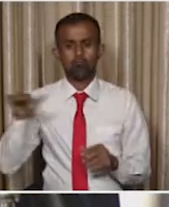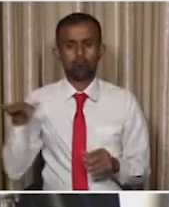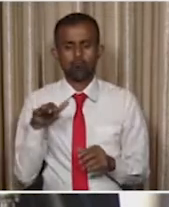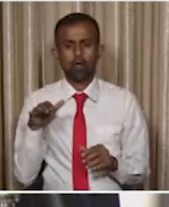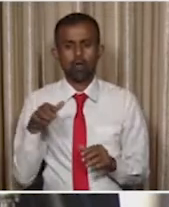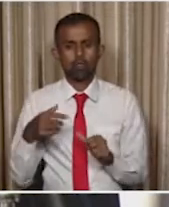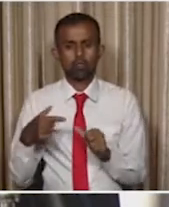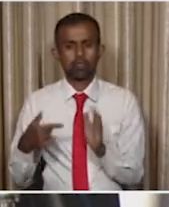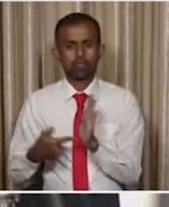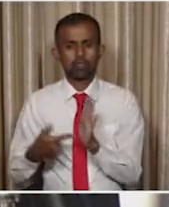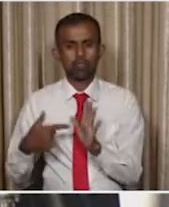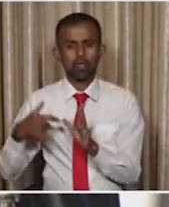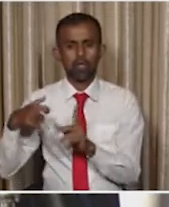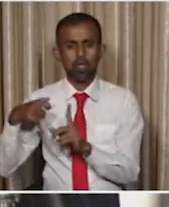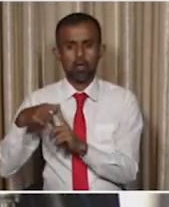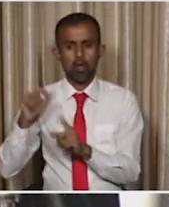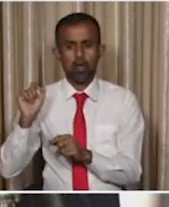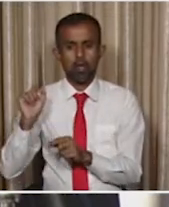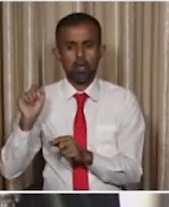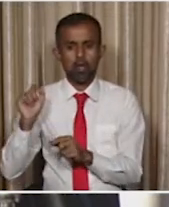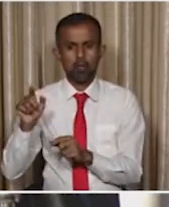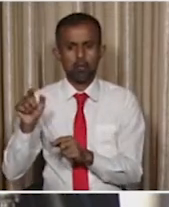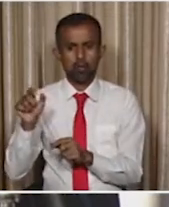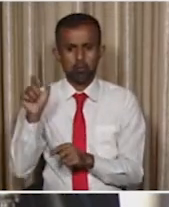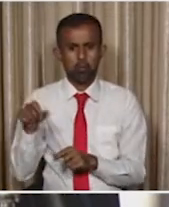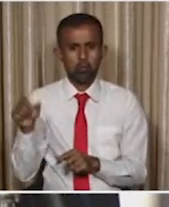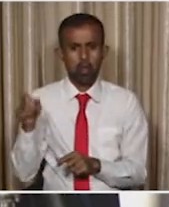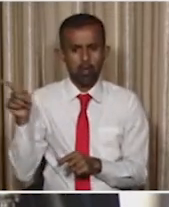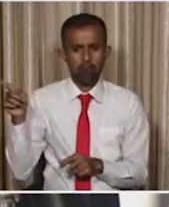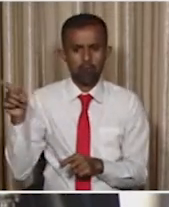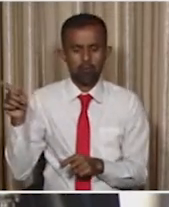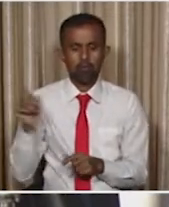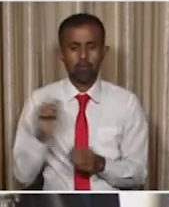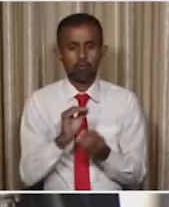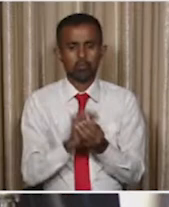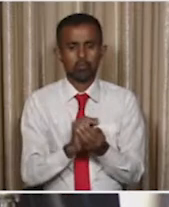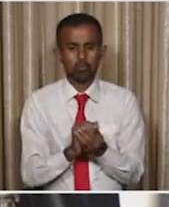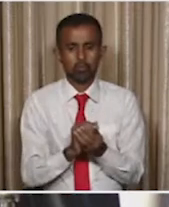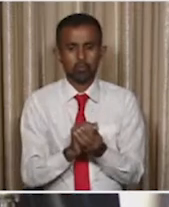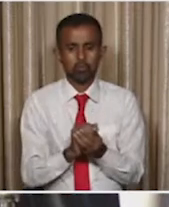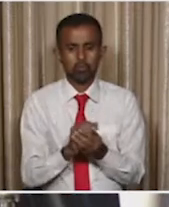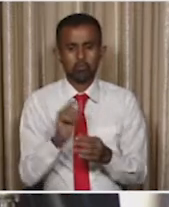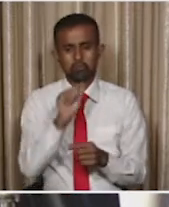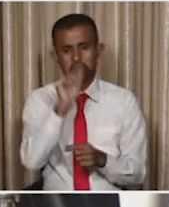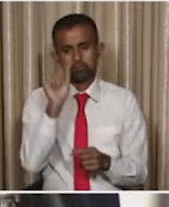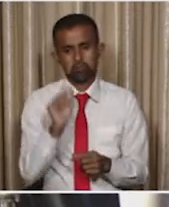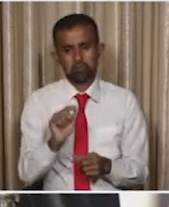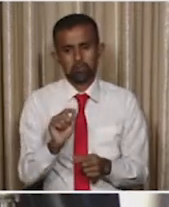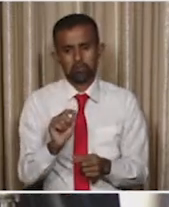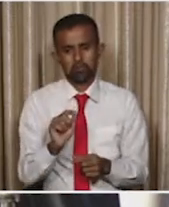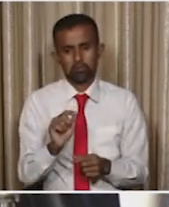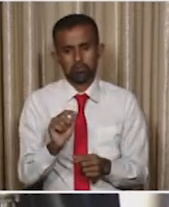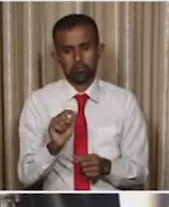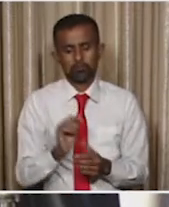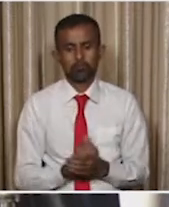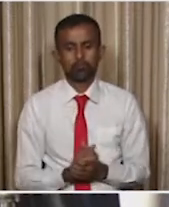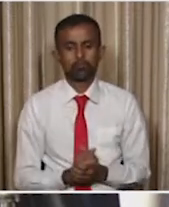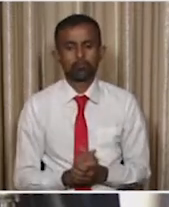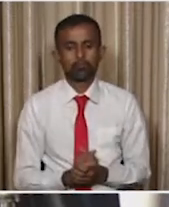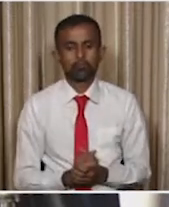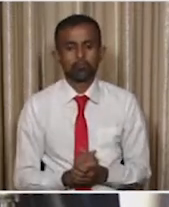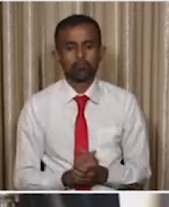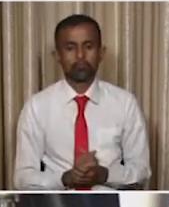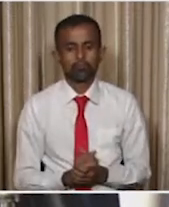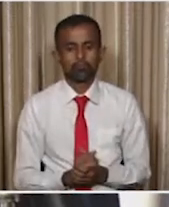காரணமாக அந்த பிரதேசத்தில் இருக்கிற மக்களுடைய பாதுகாப்பு பெரும் கேள்விக்குறியாக இருக்கிறது கடந்த வாரம் அங்கே வெடிவைத்து கல் தகர்க்கப்பட்டதன் காரணமாக